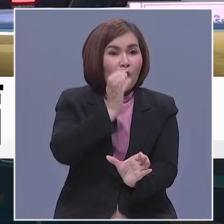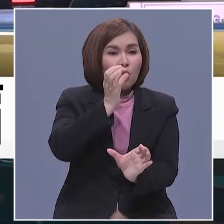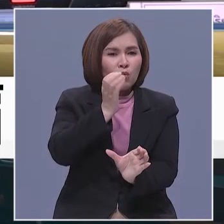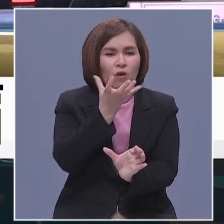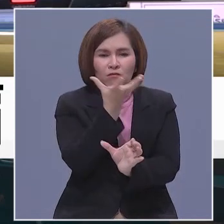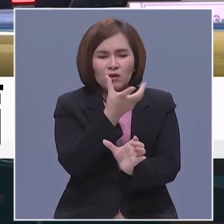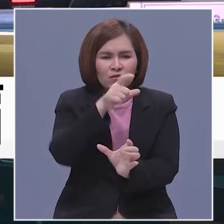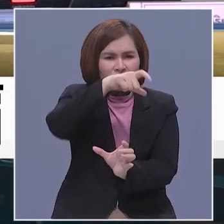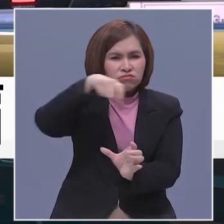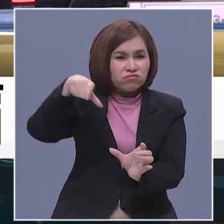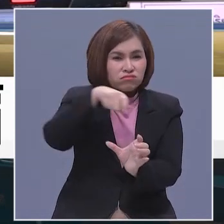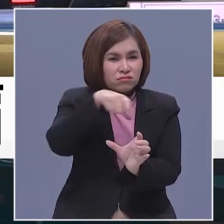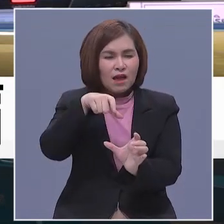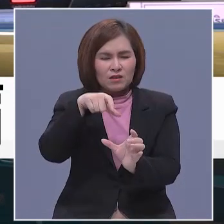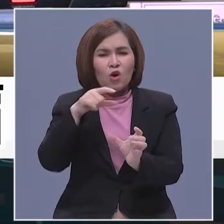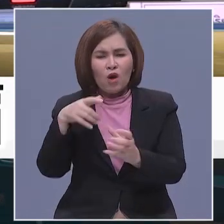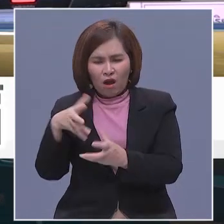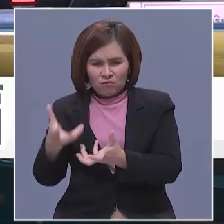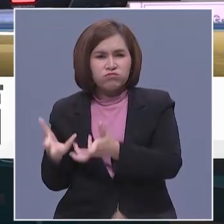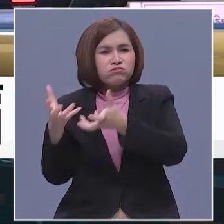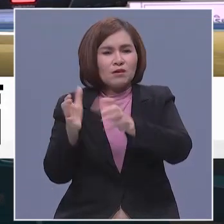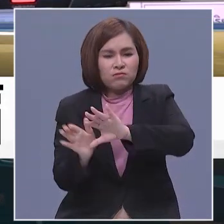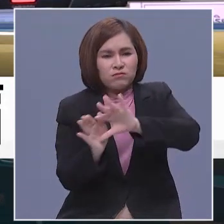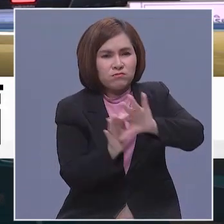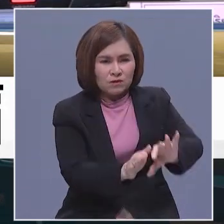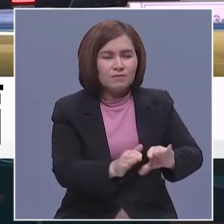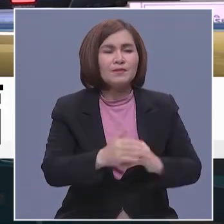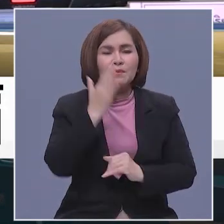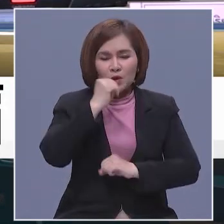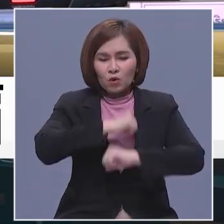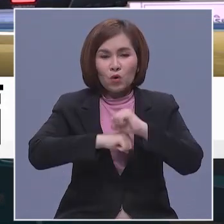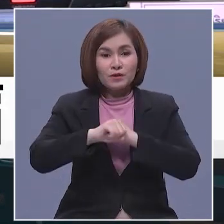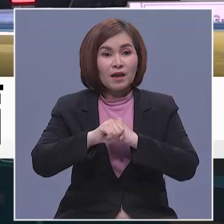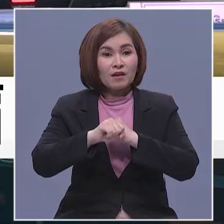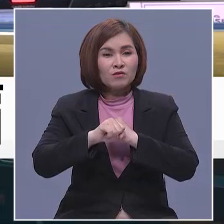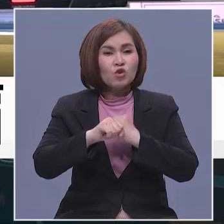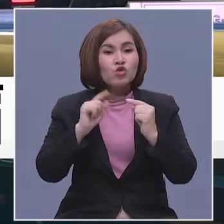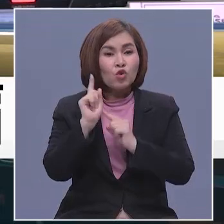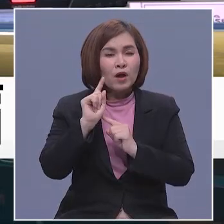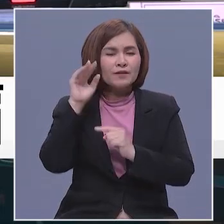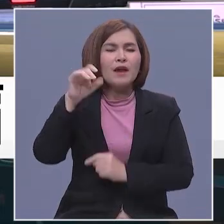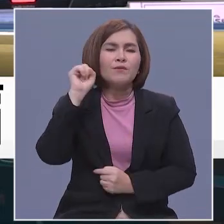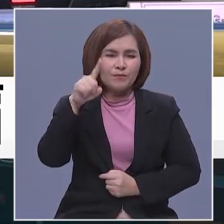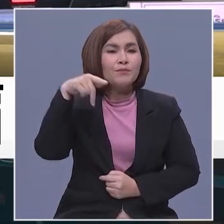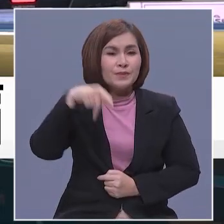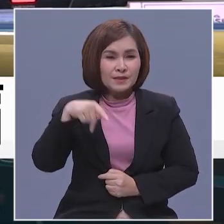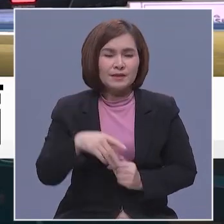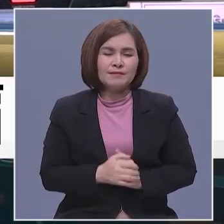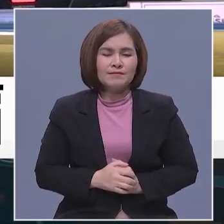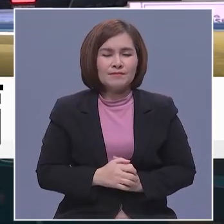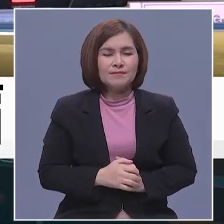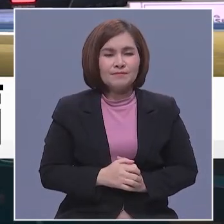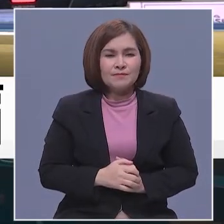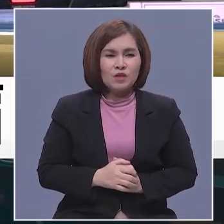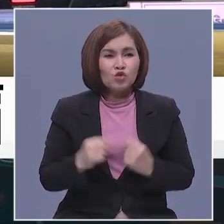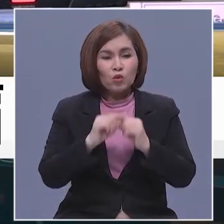จากพื้นที่ก่อสร้างเพื่อจะเคลียร์พื้นที่โครงการก่อสร้างทางพิเศษพระราม3ดาวคะนองวงแหวนรอบนอกด้านตะวันตกกรุงเทพสั